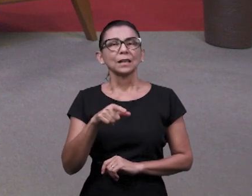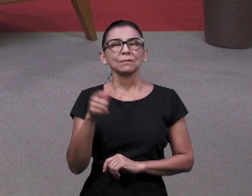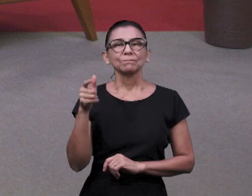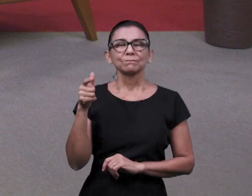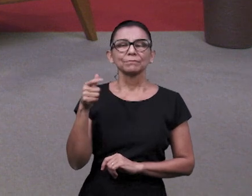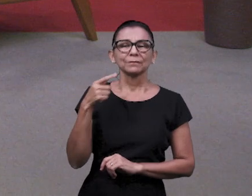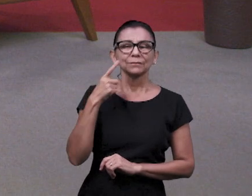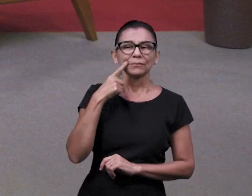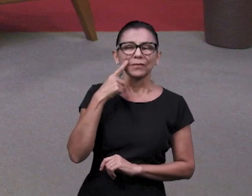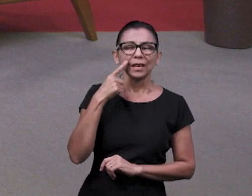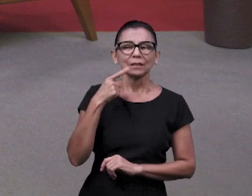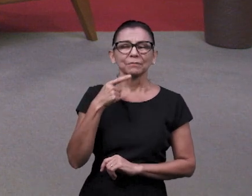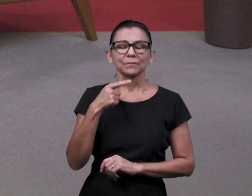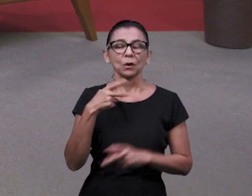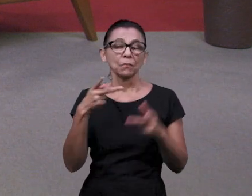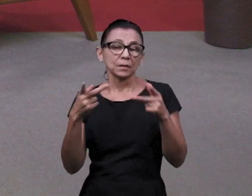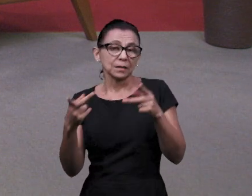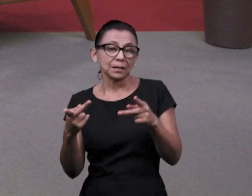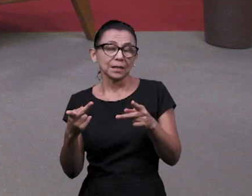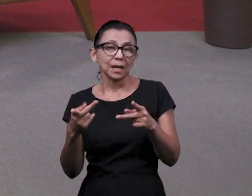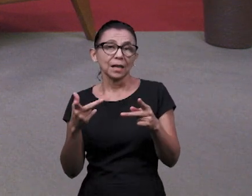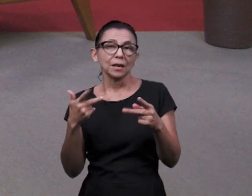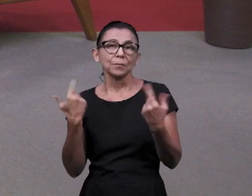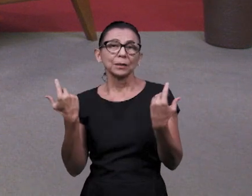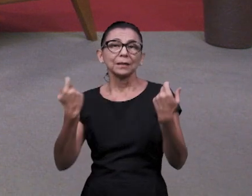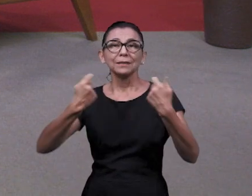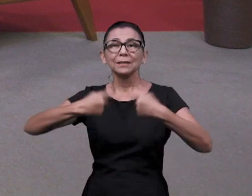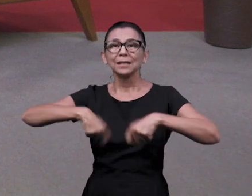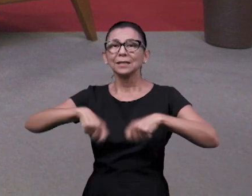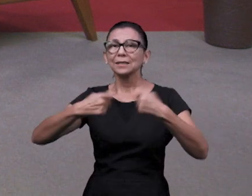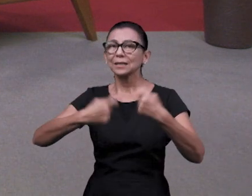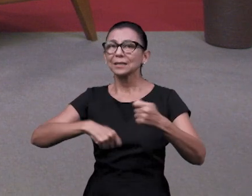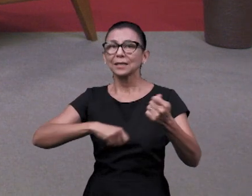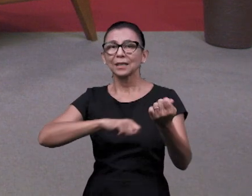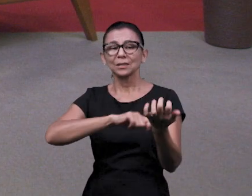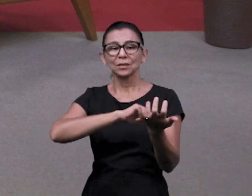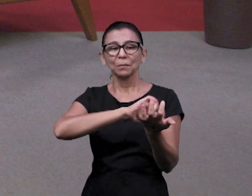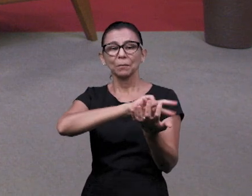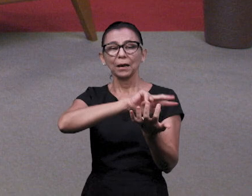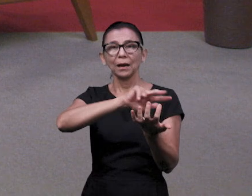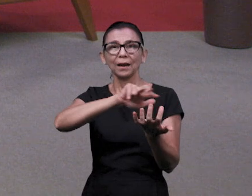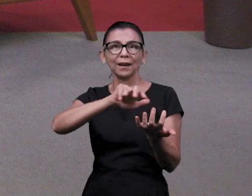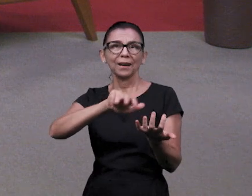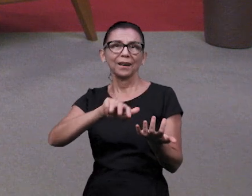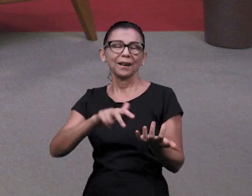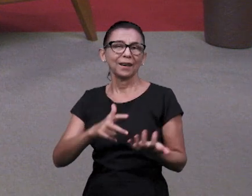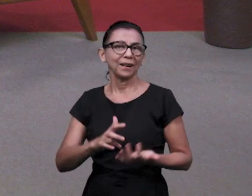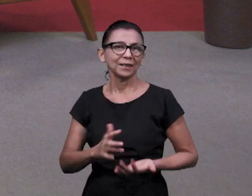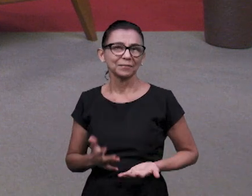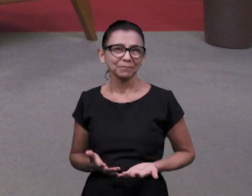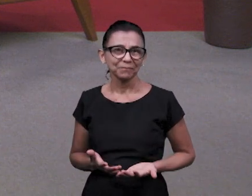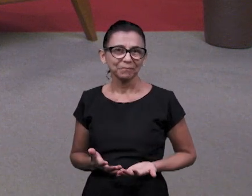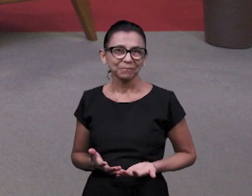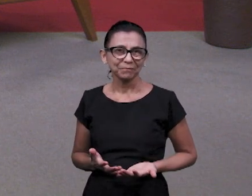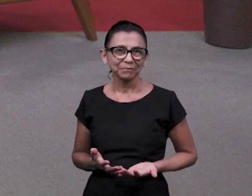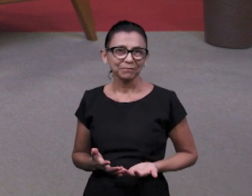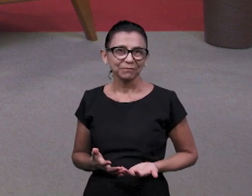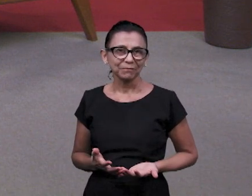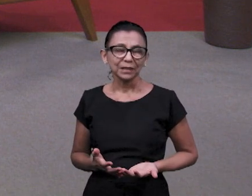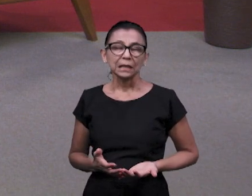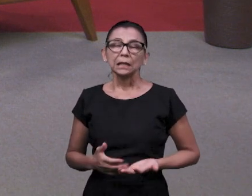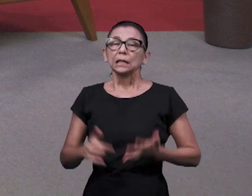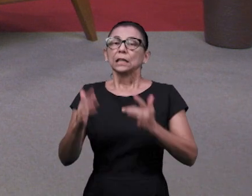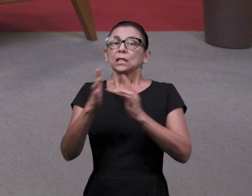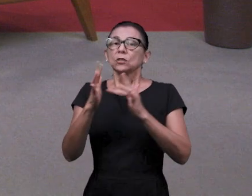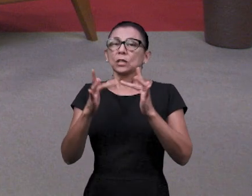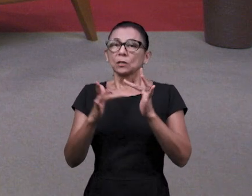donc le chômage, la maladie. Dieu bénit. Maintenant, l'essence de l'évangile, c'est le salut, c'est l'habitation éternelle. Jésus dit, je vais vous